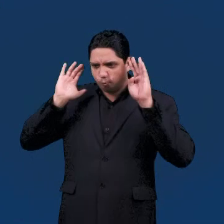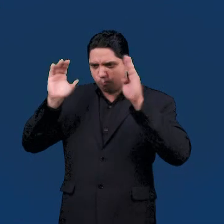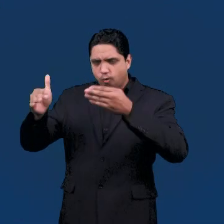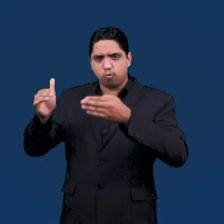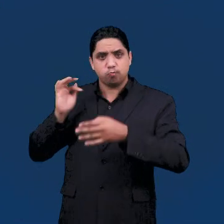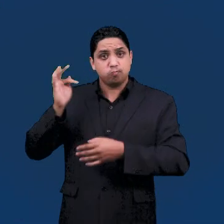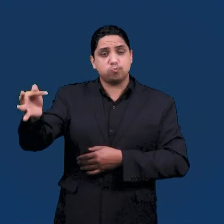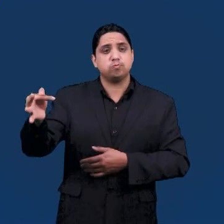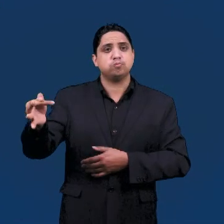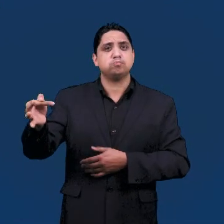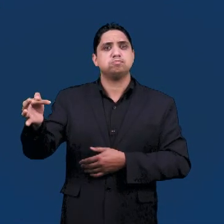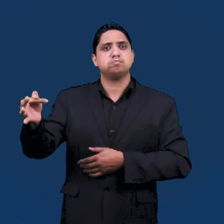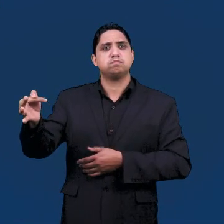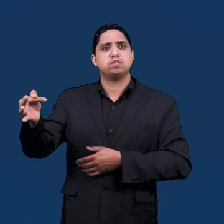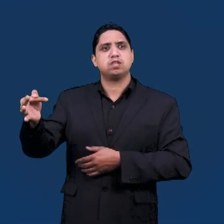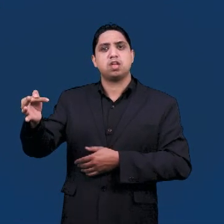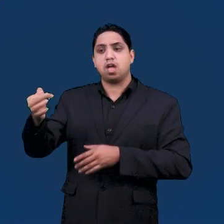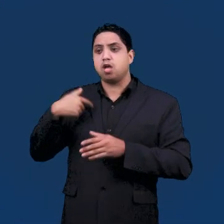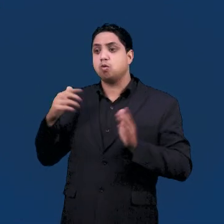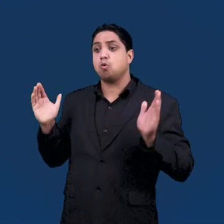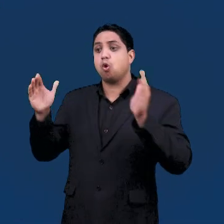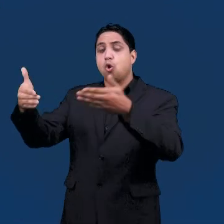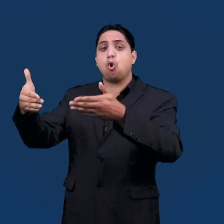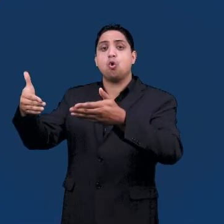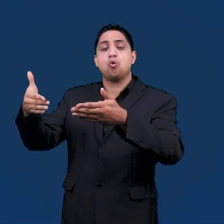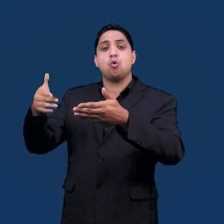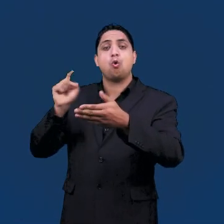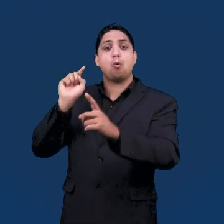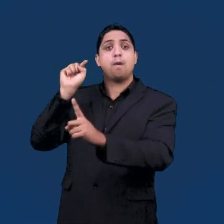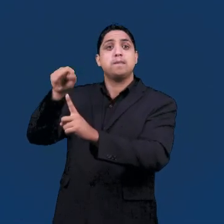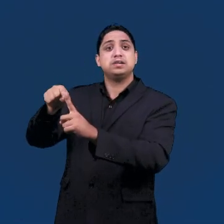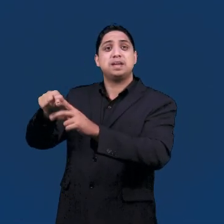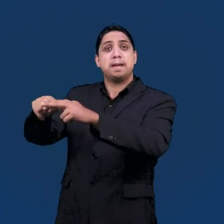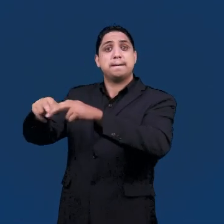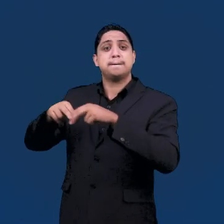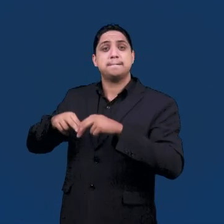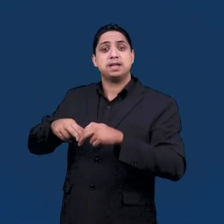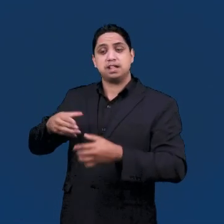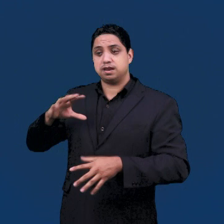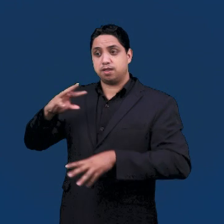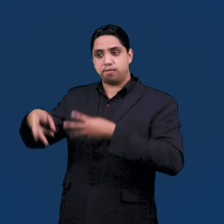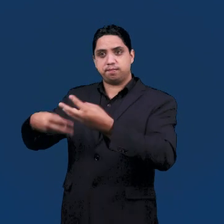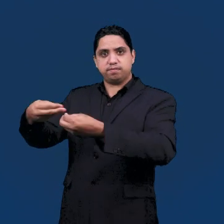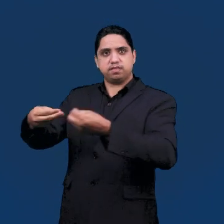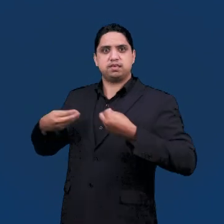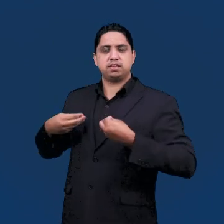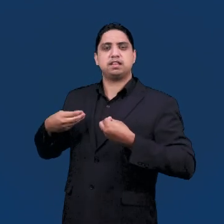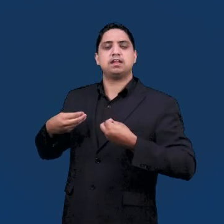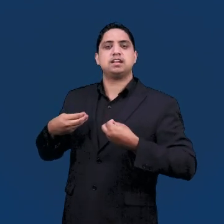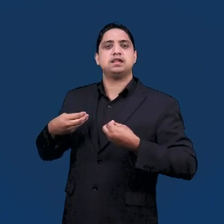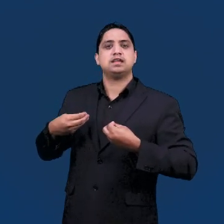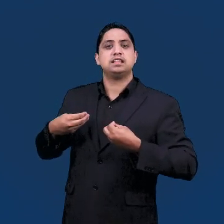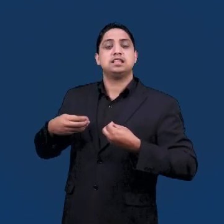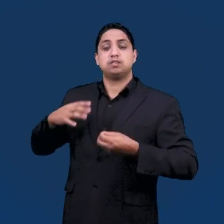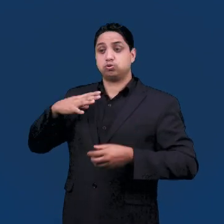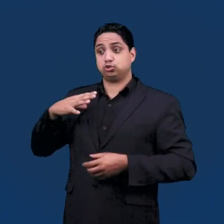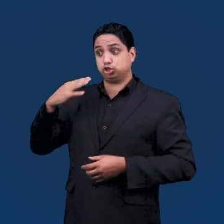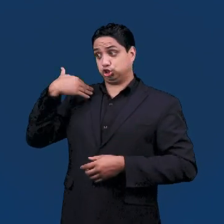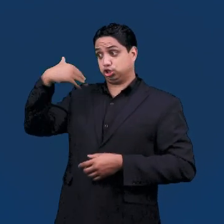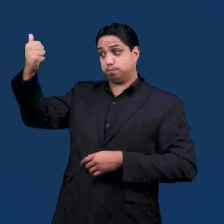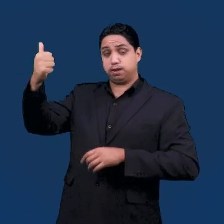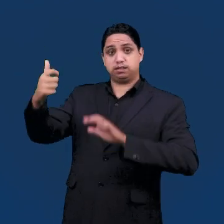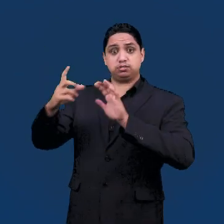стремлюсь к цели, к почести высшего звания Божье во